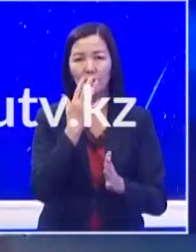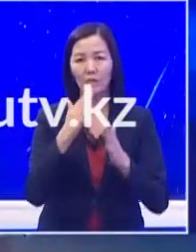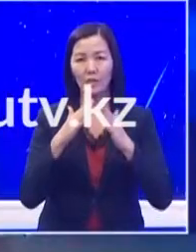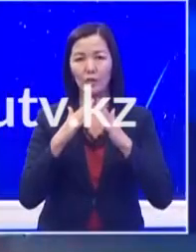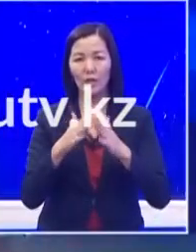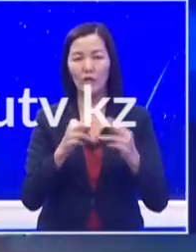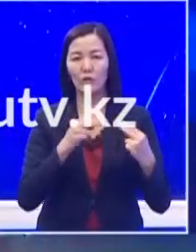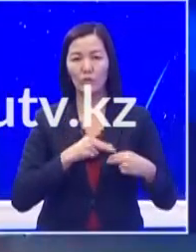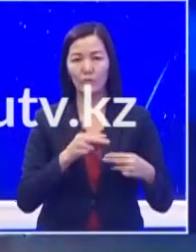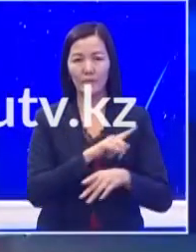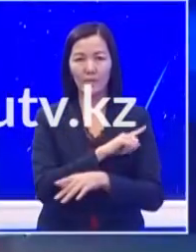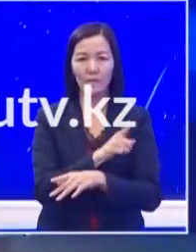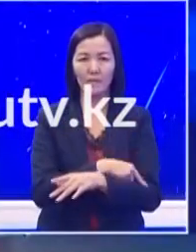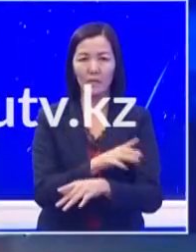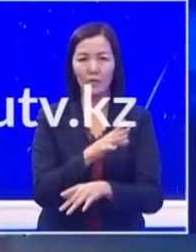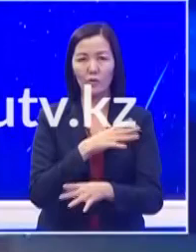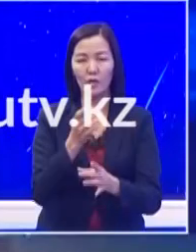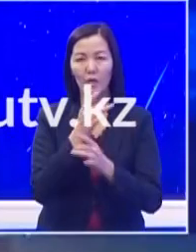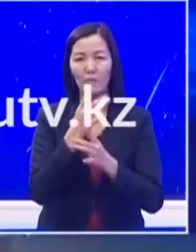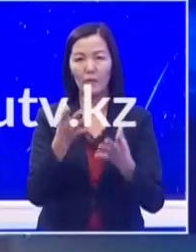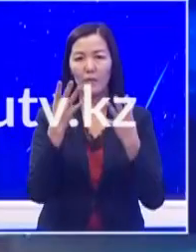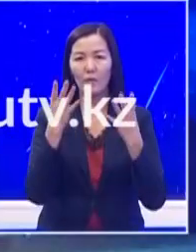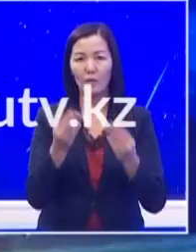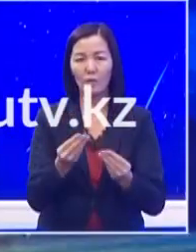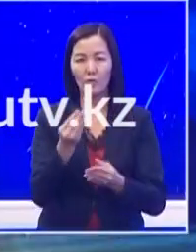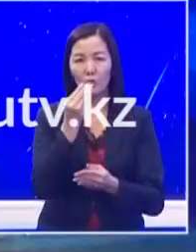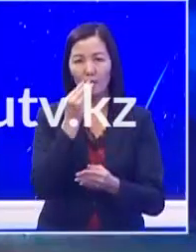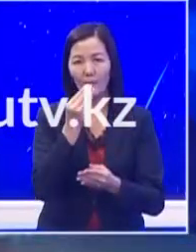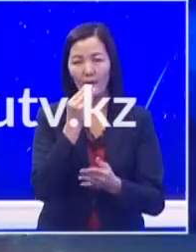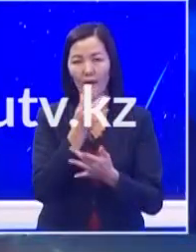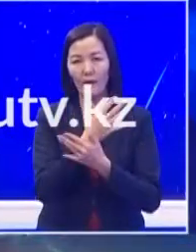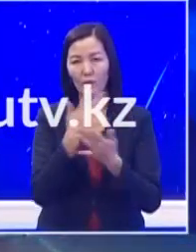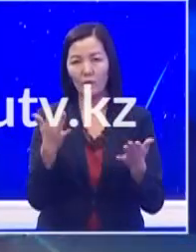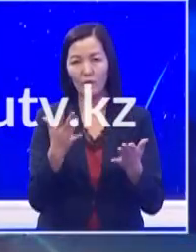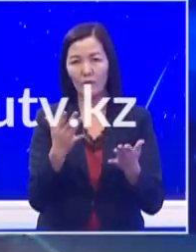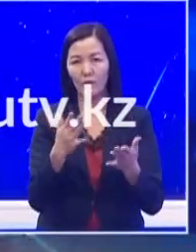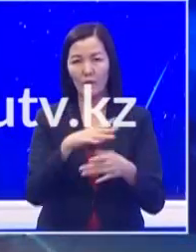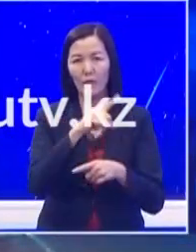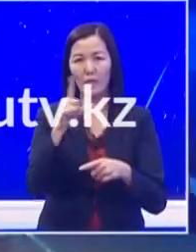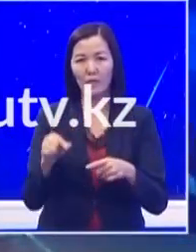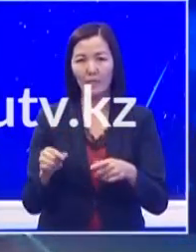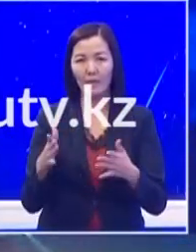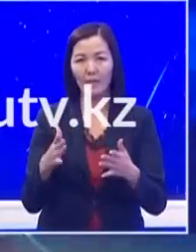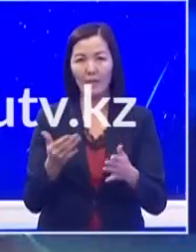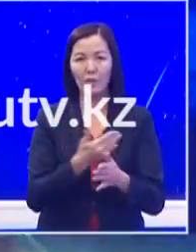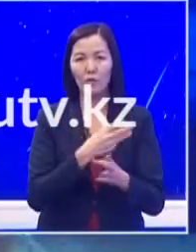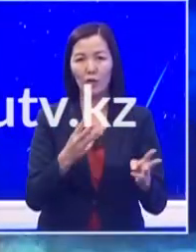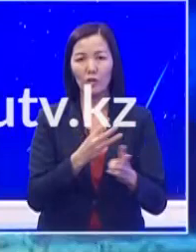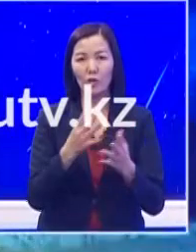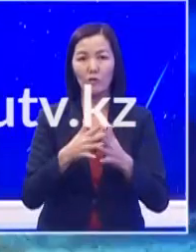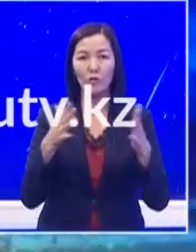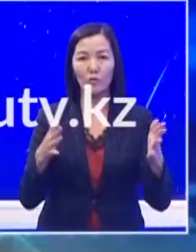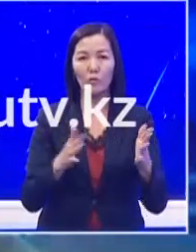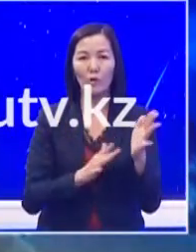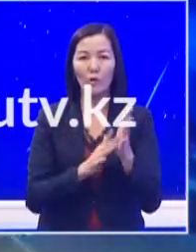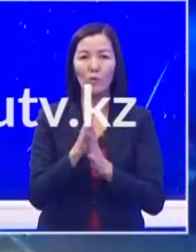Жылыжай жұмысы қыза түсті. Мереке күндері тағам дәмдейтін, әрлейтін жасыл желектерге сұраныс көп. Ал Талдықорғанда мұндай өнім